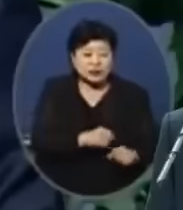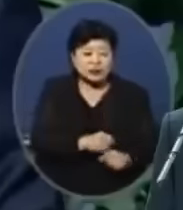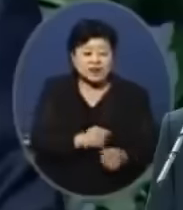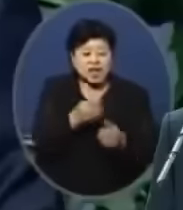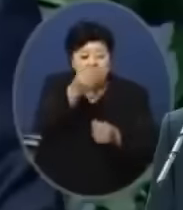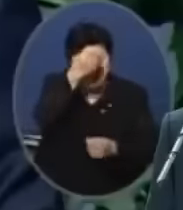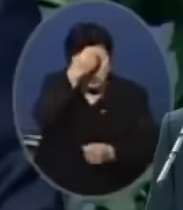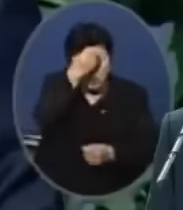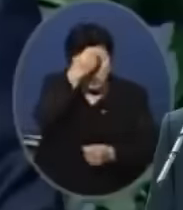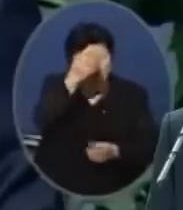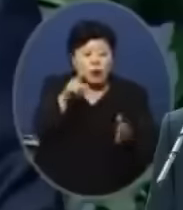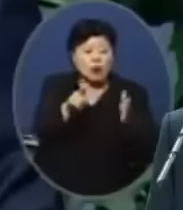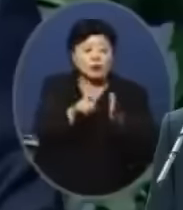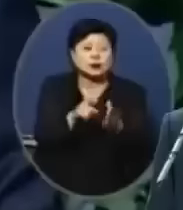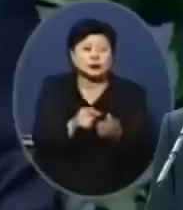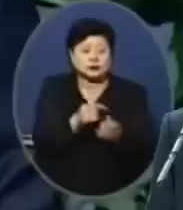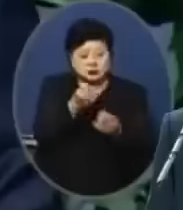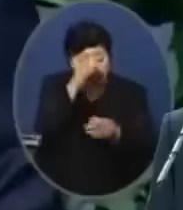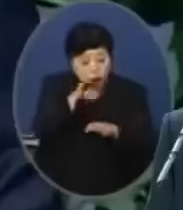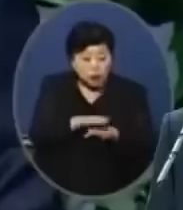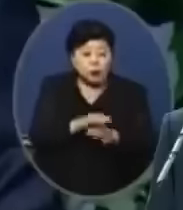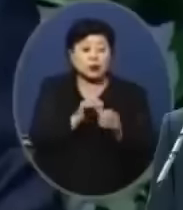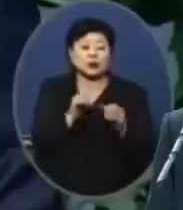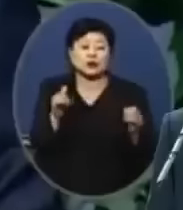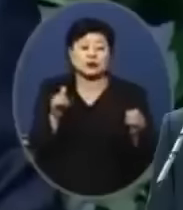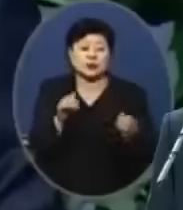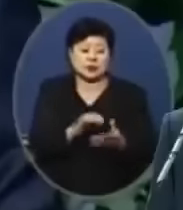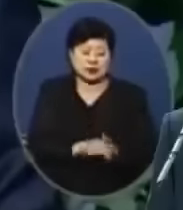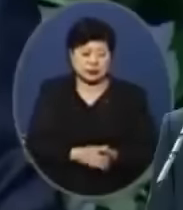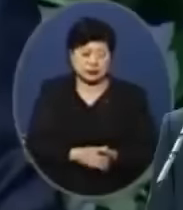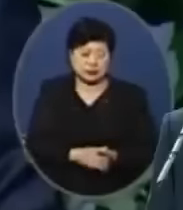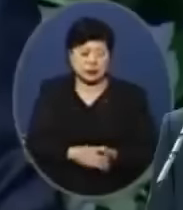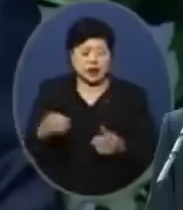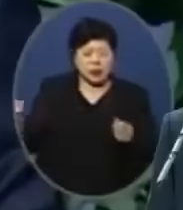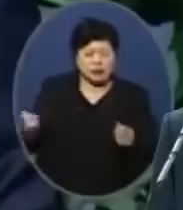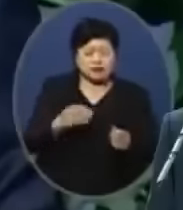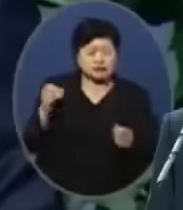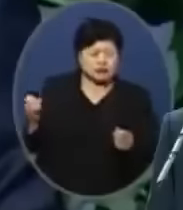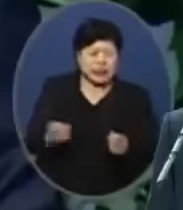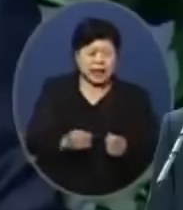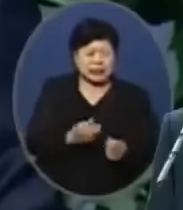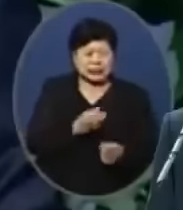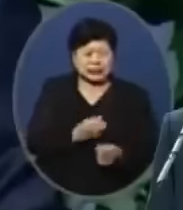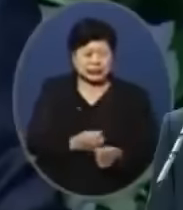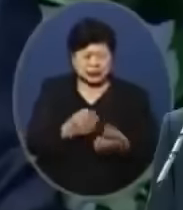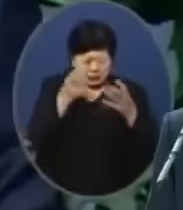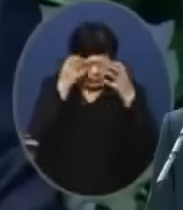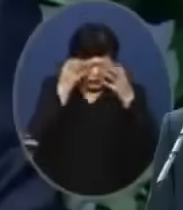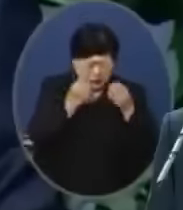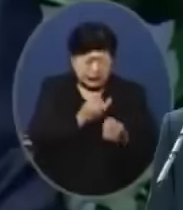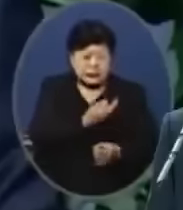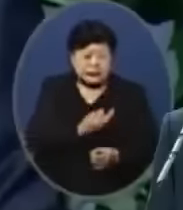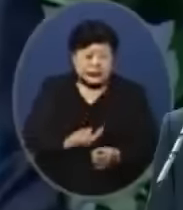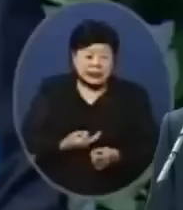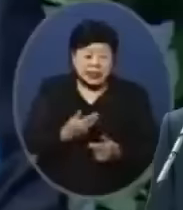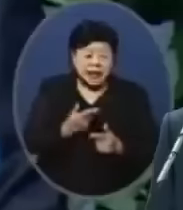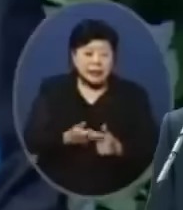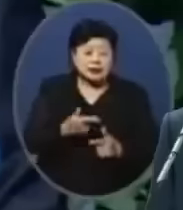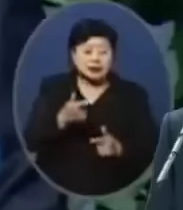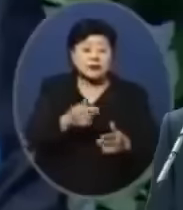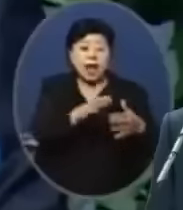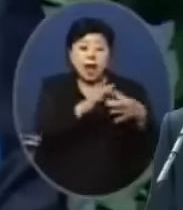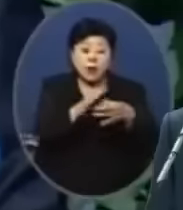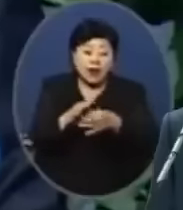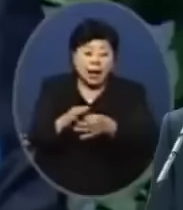우리 기독교 신자들인 것입니다. 풍랑에 시달린 제자들과 4차원이신 예수님의 관계를